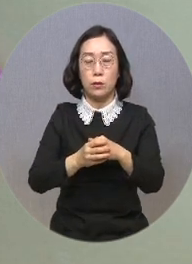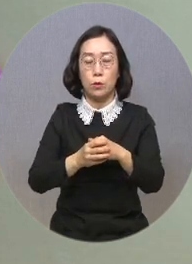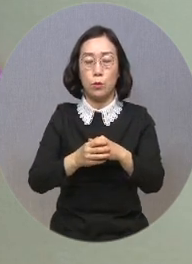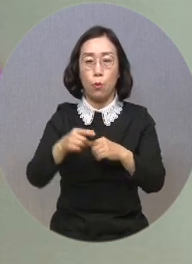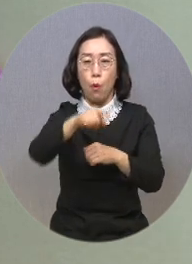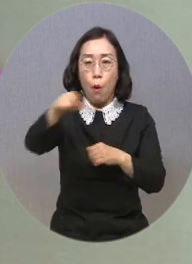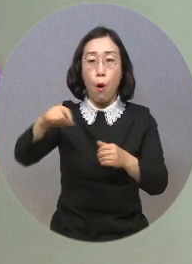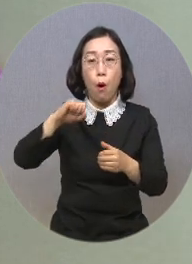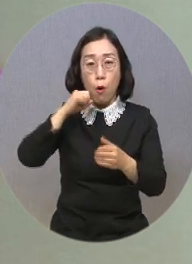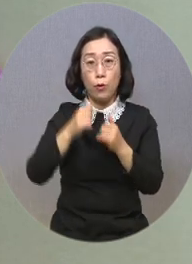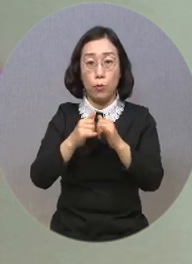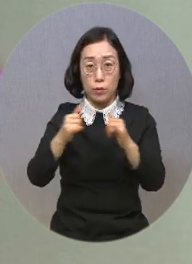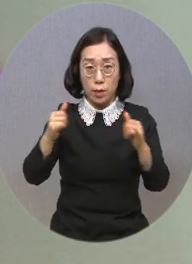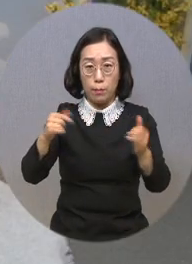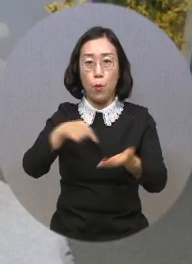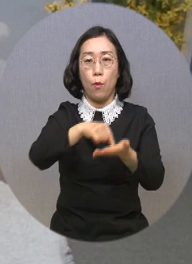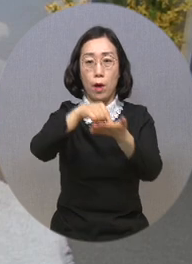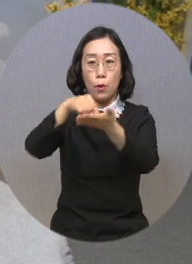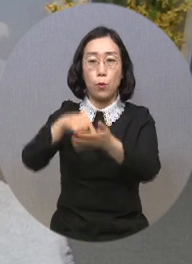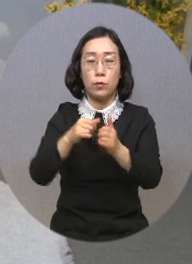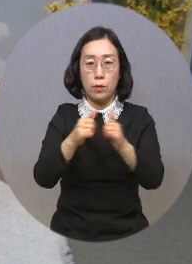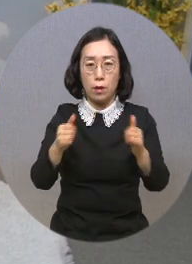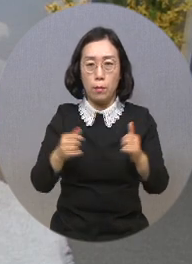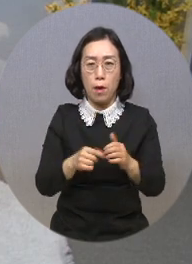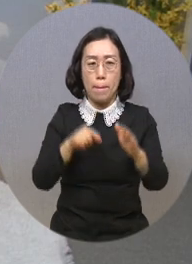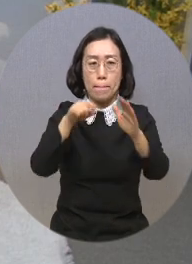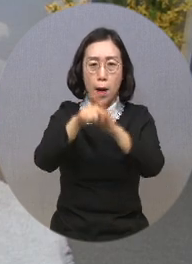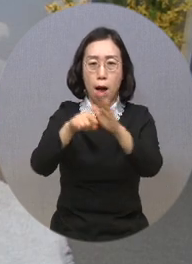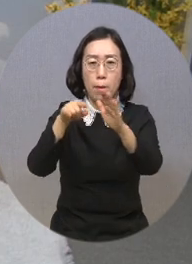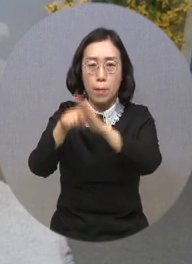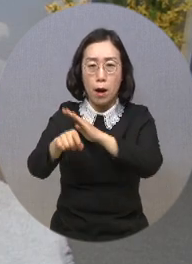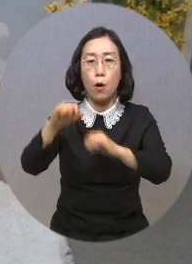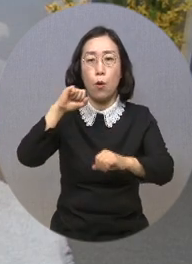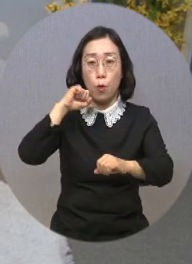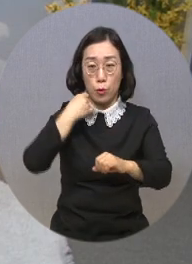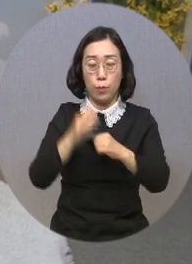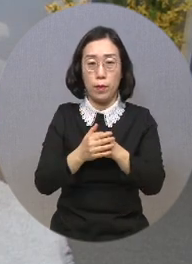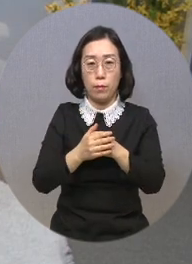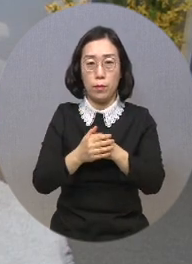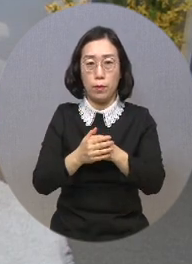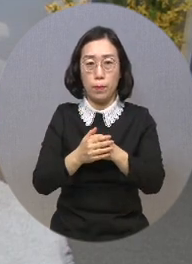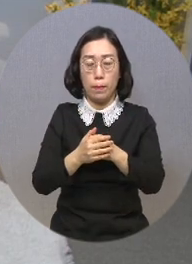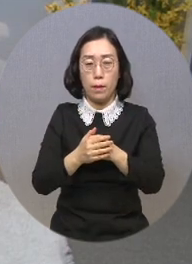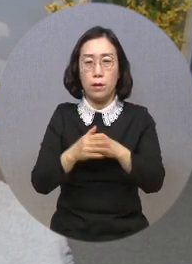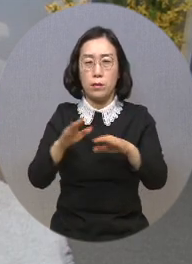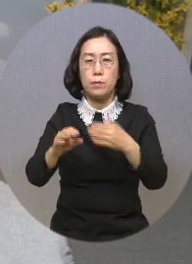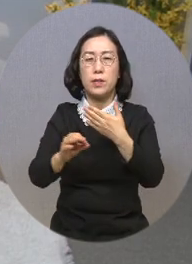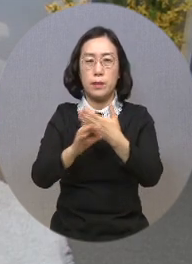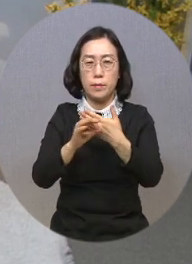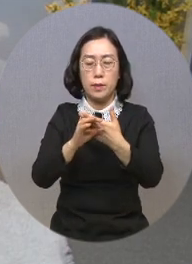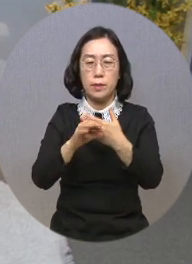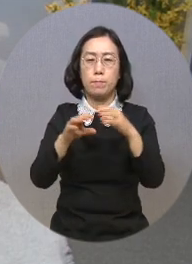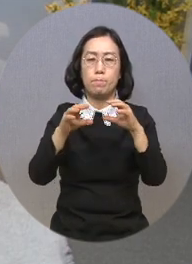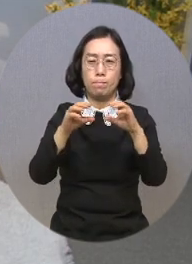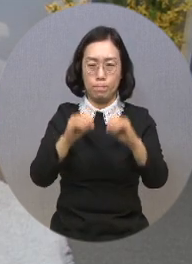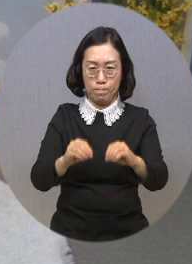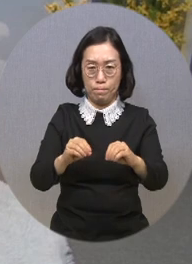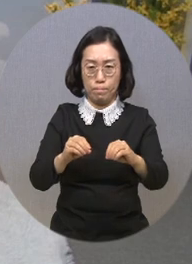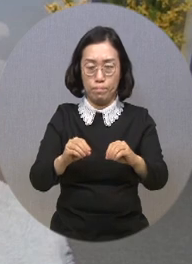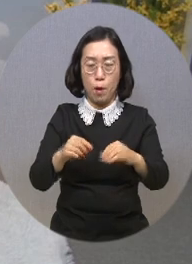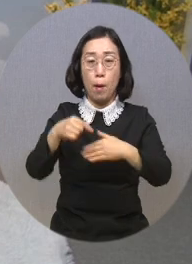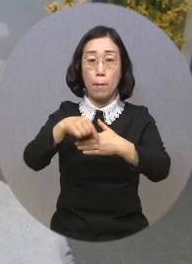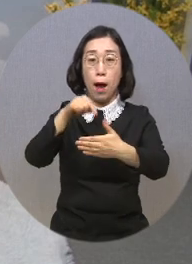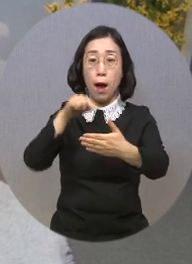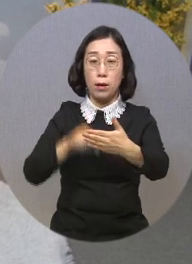사각지대의 외로운 분들에게 찾아다니기도 사실 겁이 날 정도로 네. 그래서 요즘엔 좀 멈춰있는 상태입니다. 네, 그